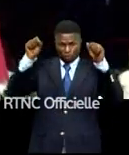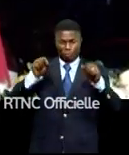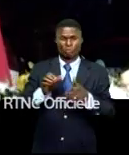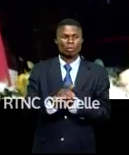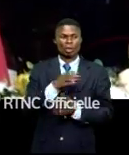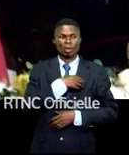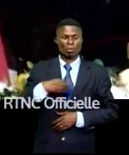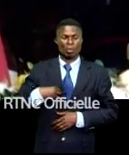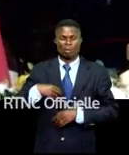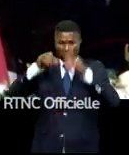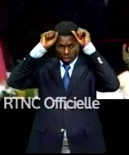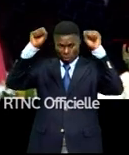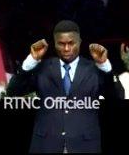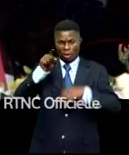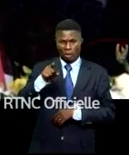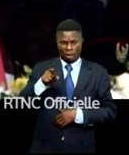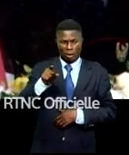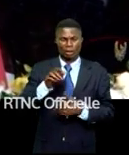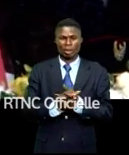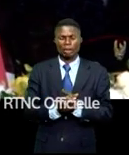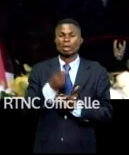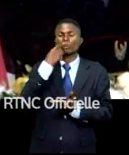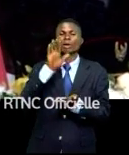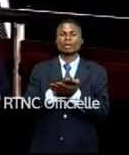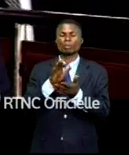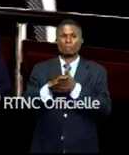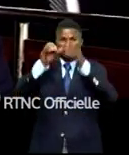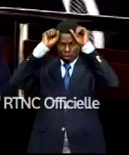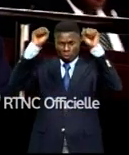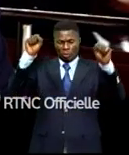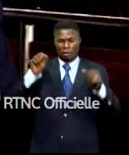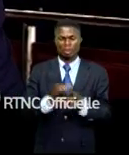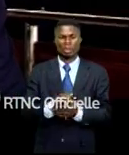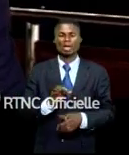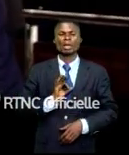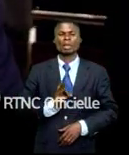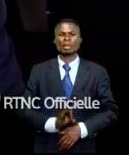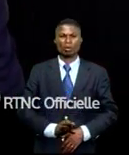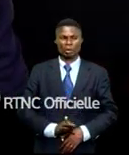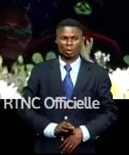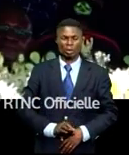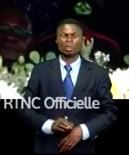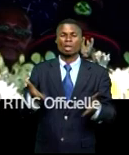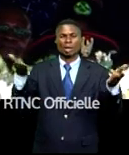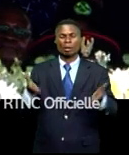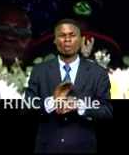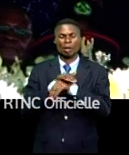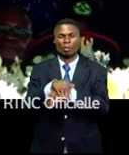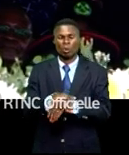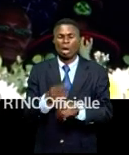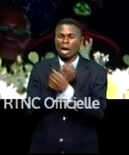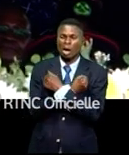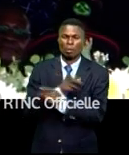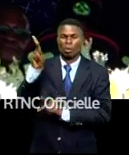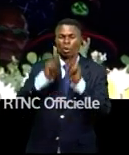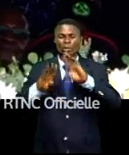présidente Samaya Suluhu Hassan a remercié les chefs d'État et les chefs de délégation venus exprimer leur solidarité à l'endroit du peuple